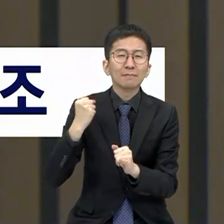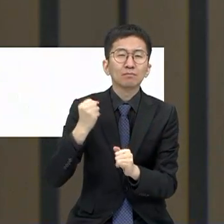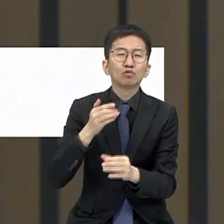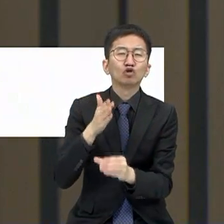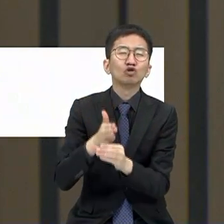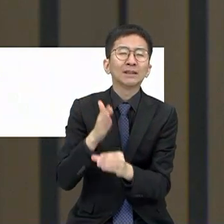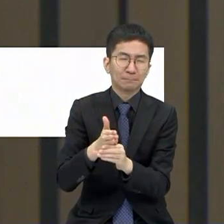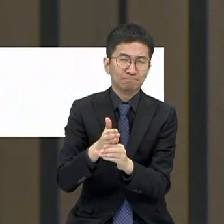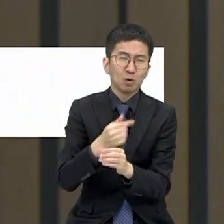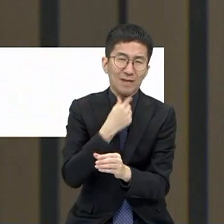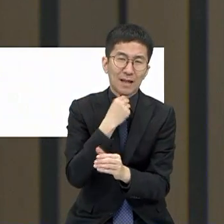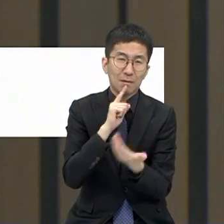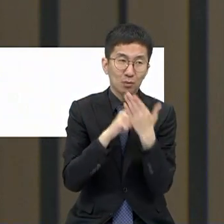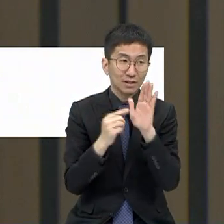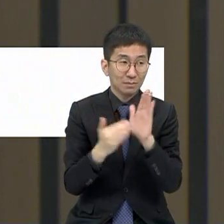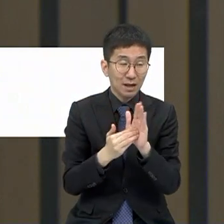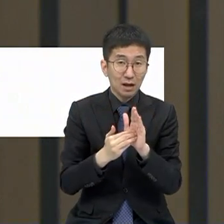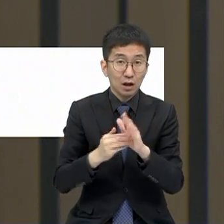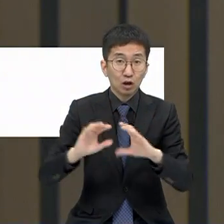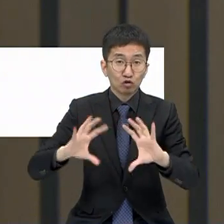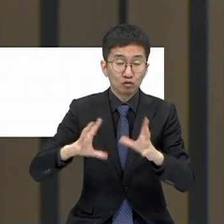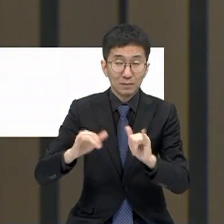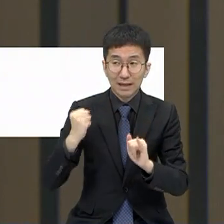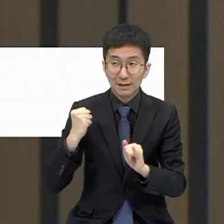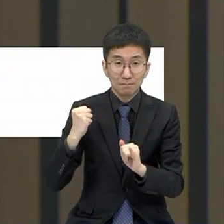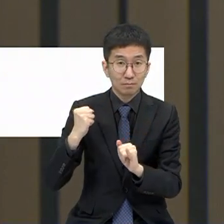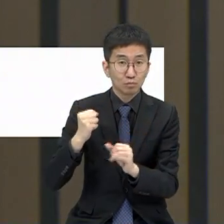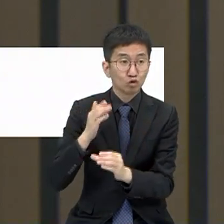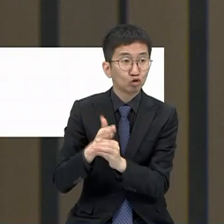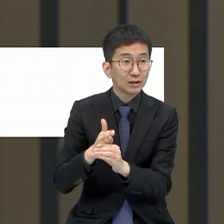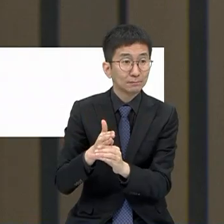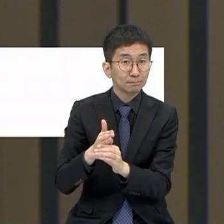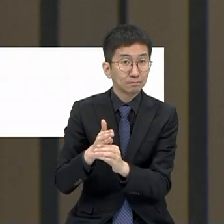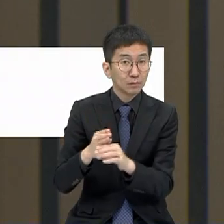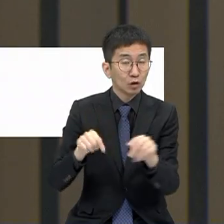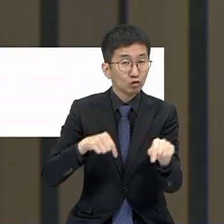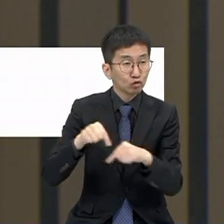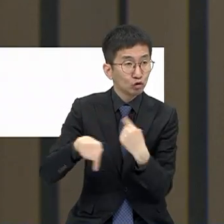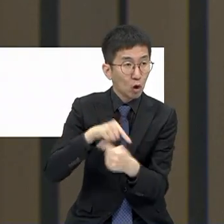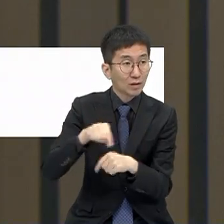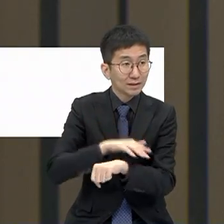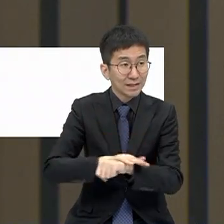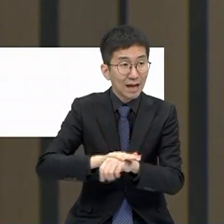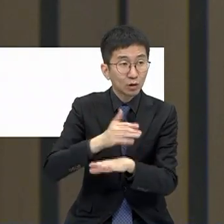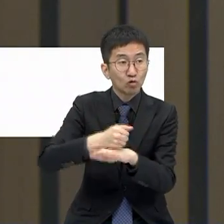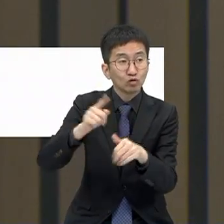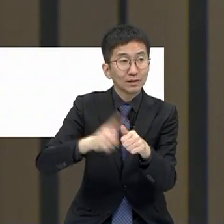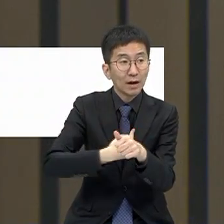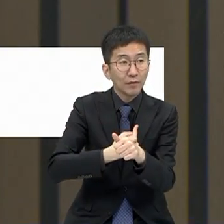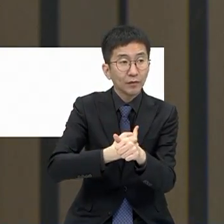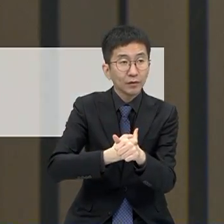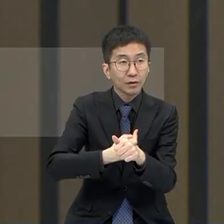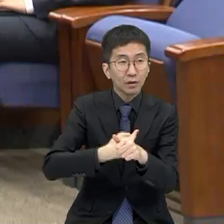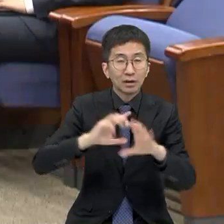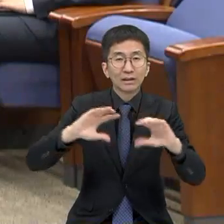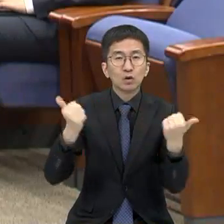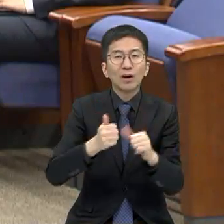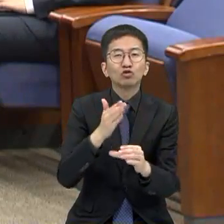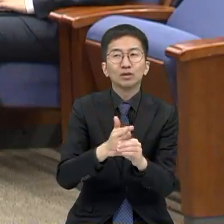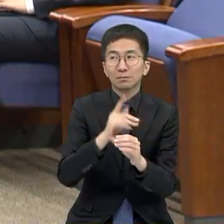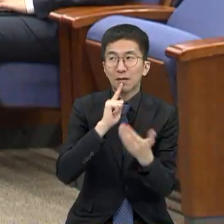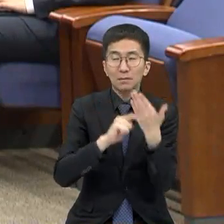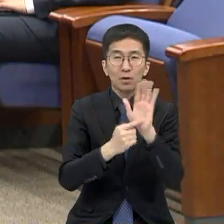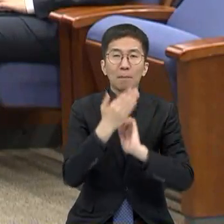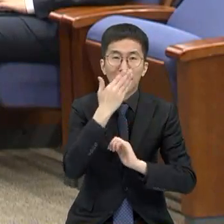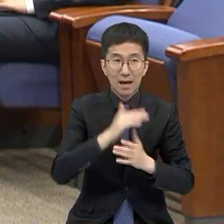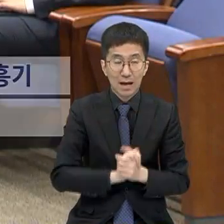당을 중심으로 국정 운영이 돼야 이게 의회주의가 발현이 되는 거고 의회 중심이 되는 거 아니겠습니까?